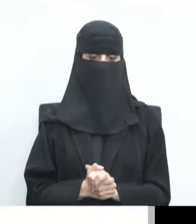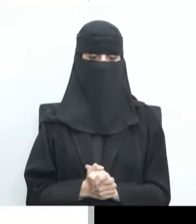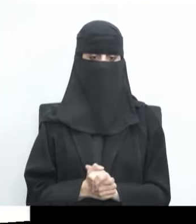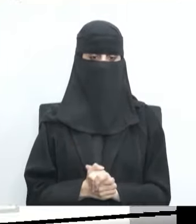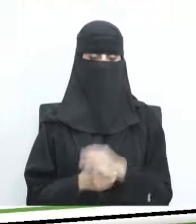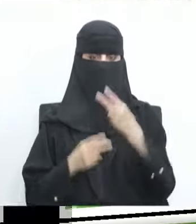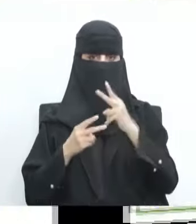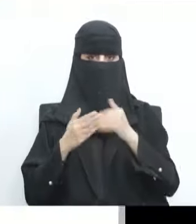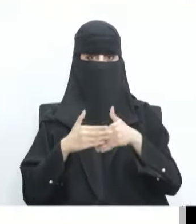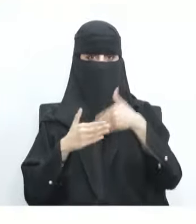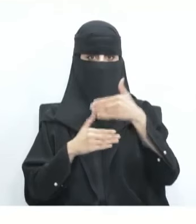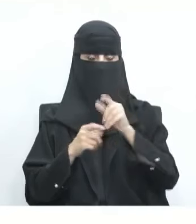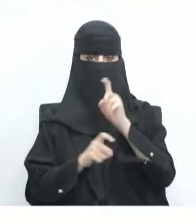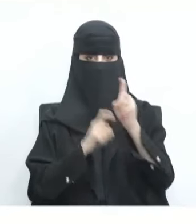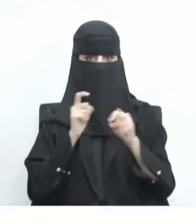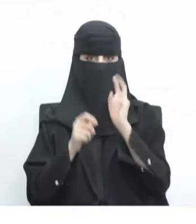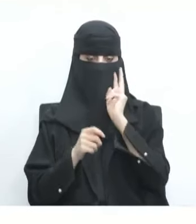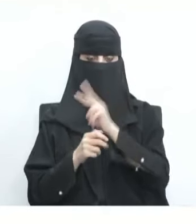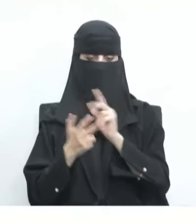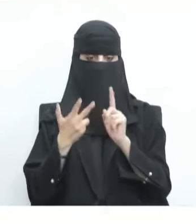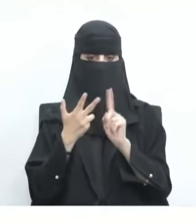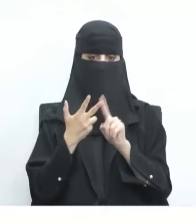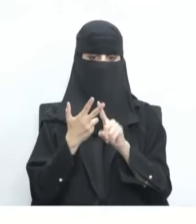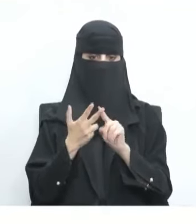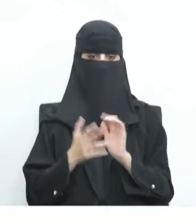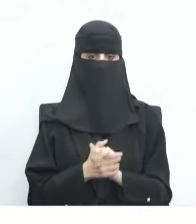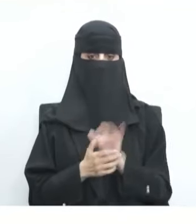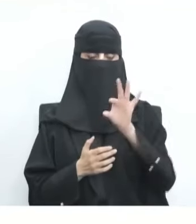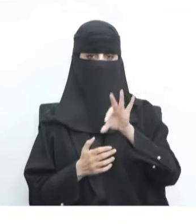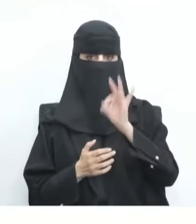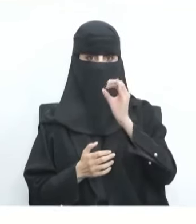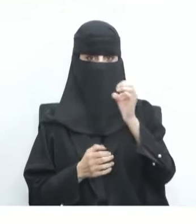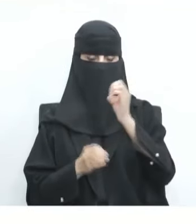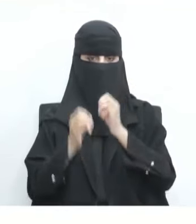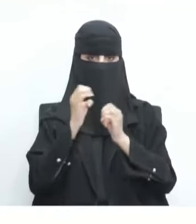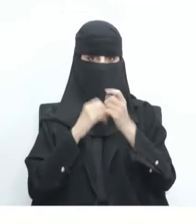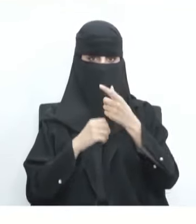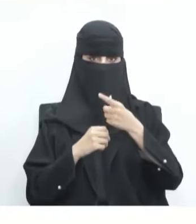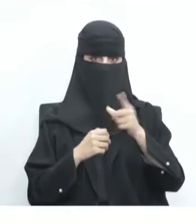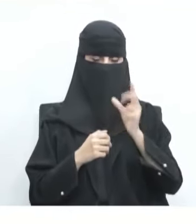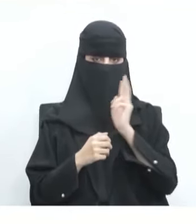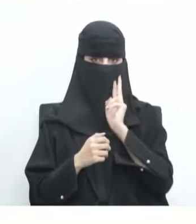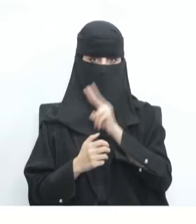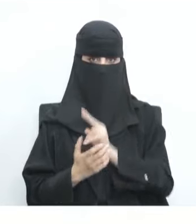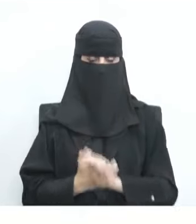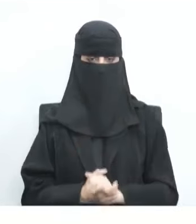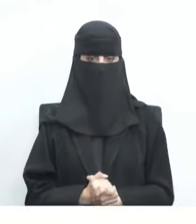نكمل حل بقيه التدريبات اختار الاجابه الصحيحه